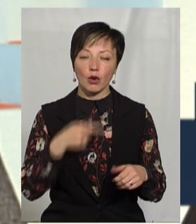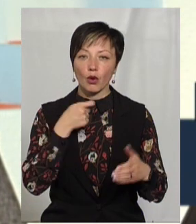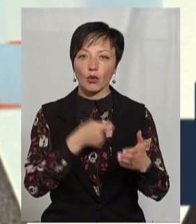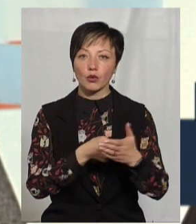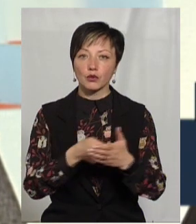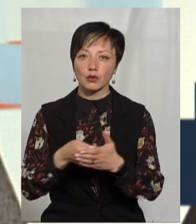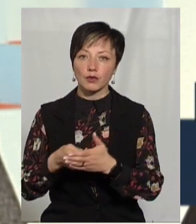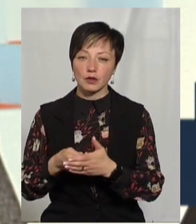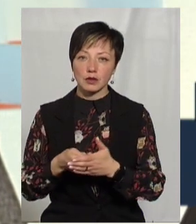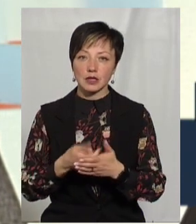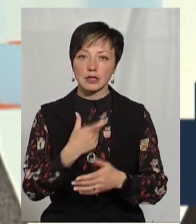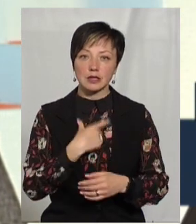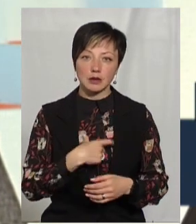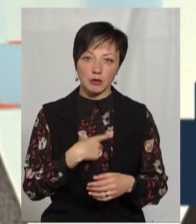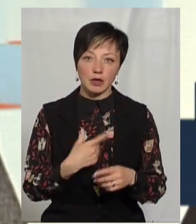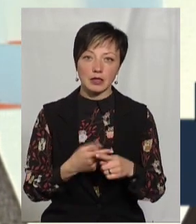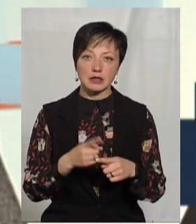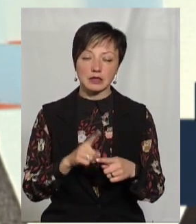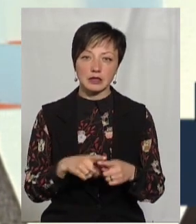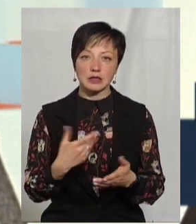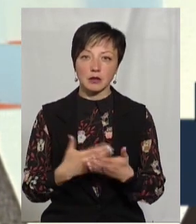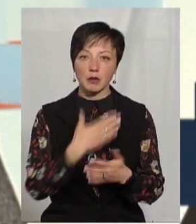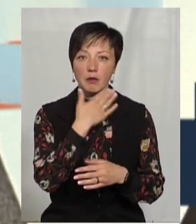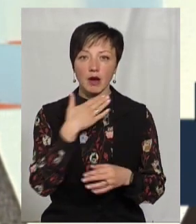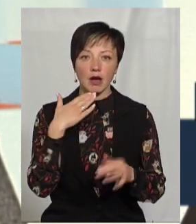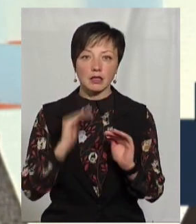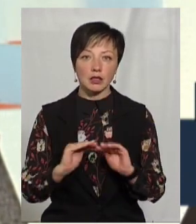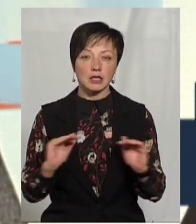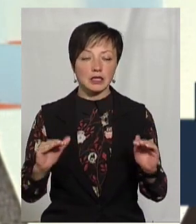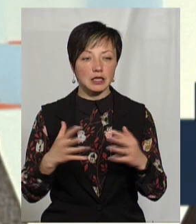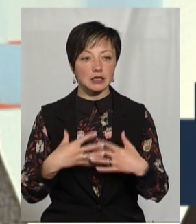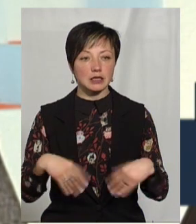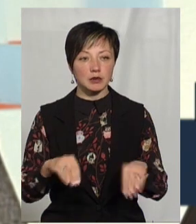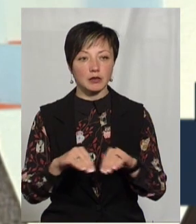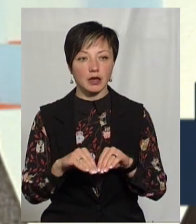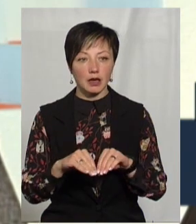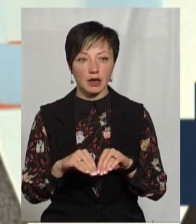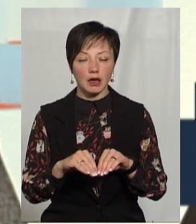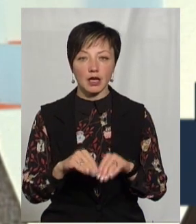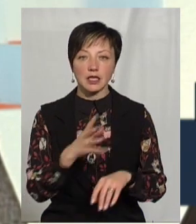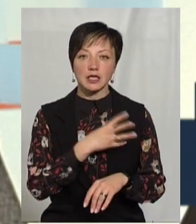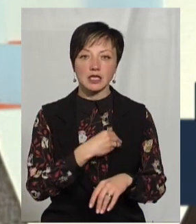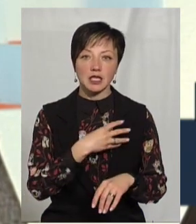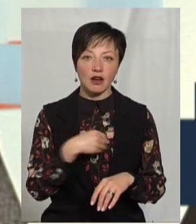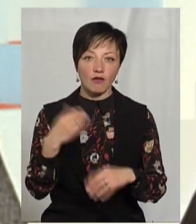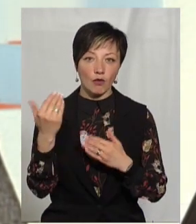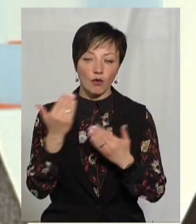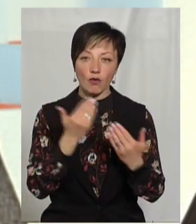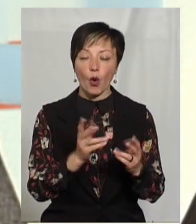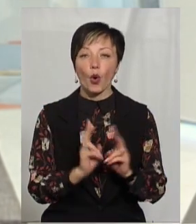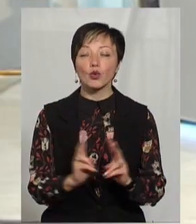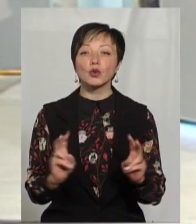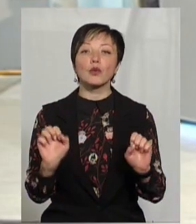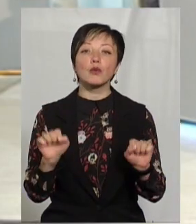кормити, ну, прокормлювати себе. Це, наприклад, багатодітна сім'я у нас, до нас звернулась зі Львову. Тут точніше, хто